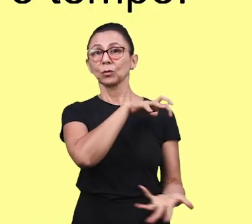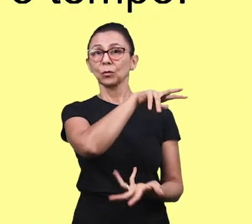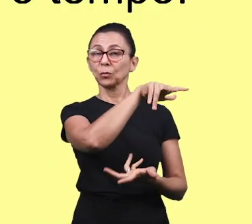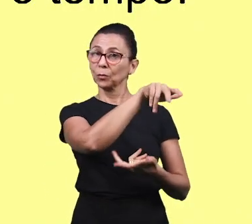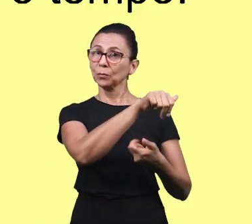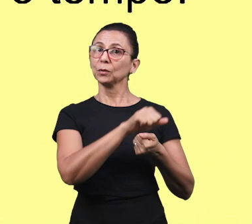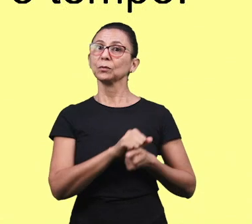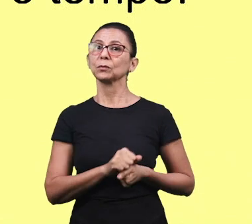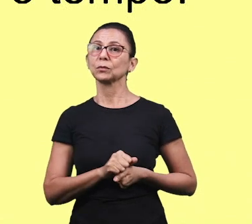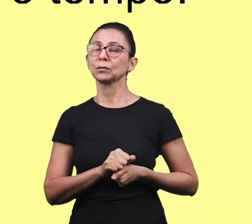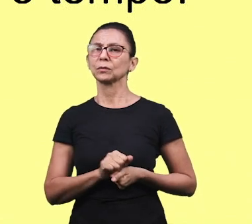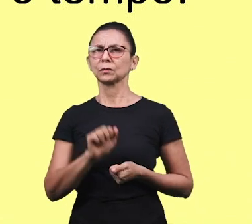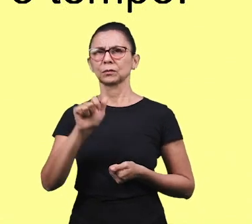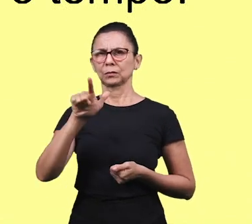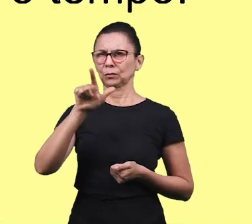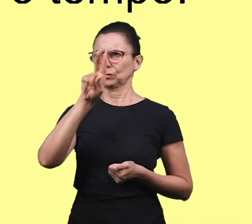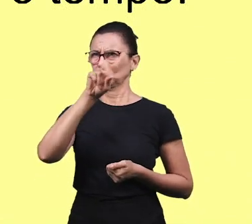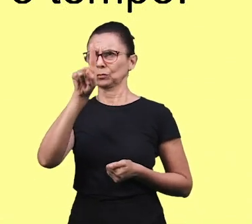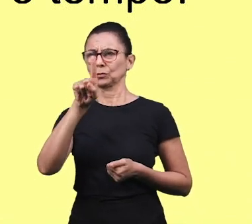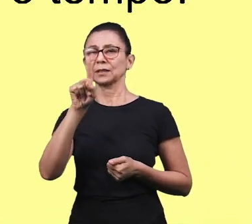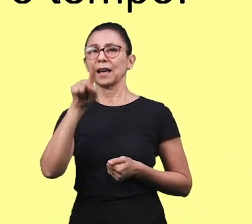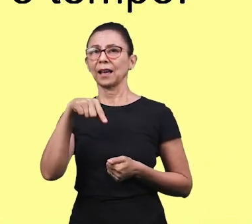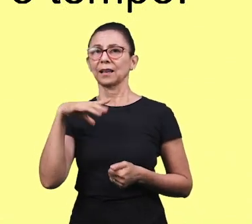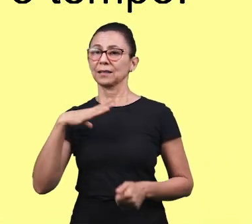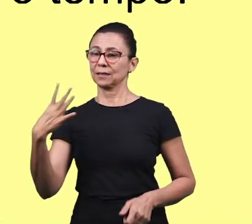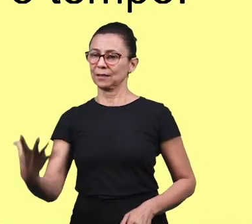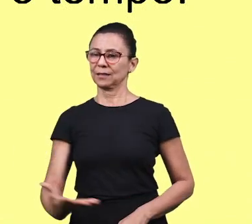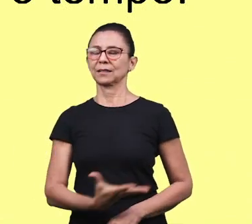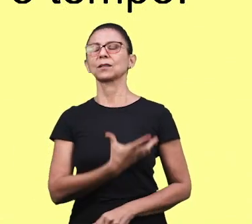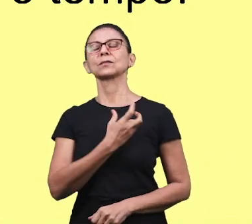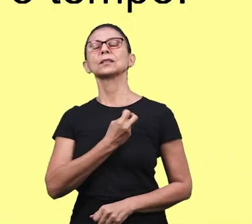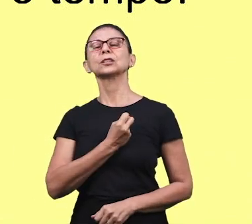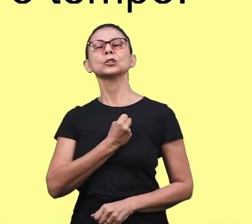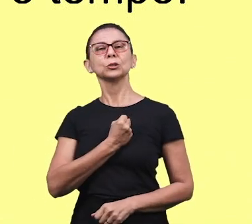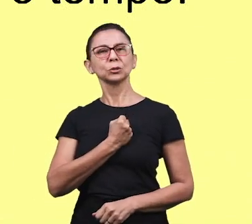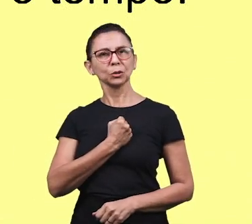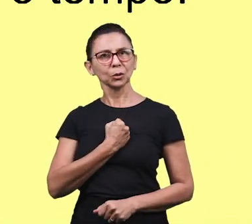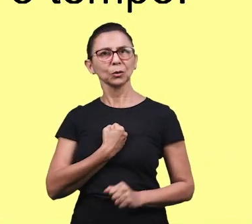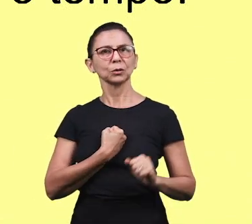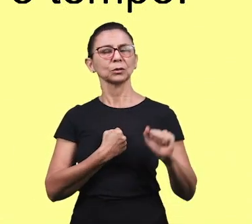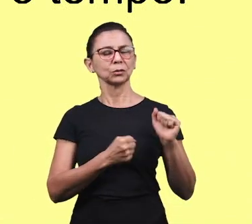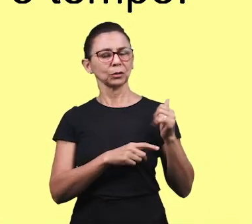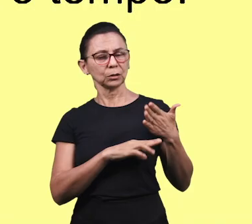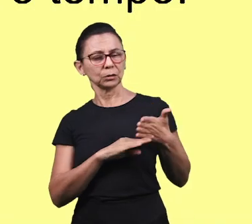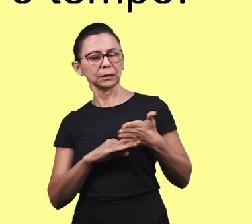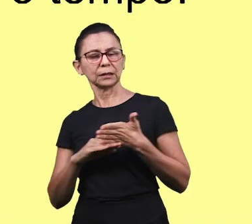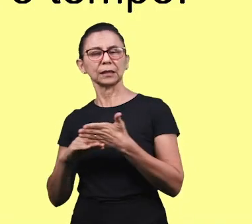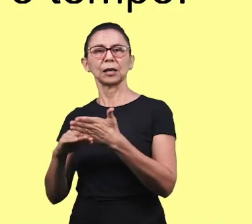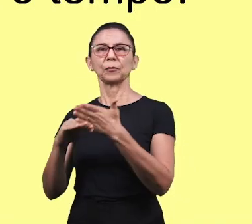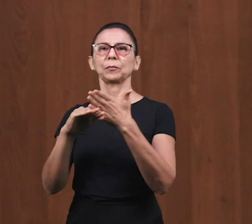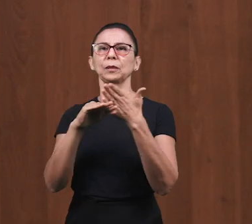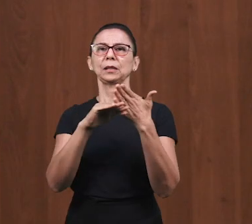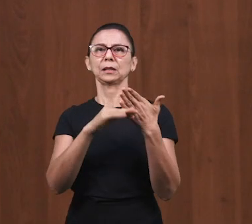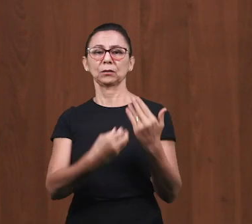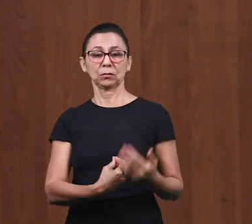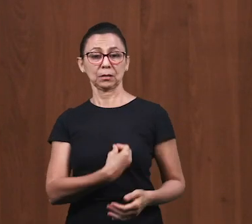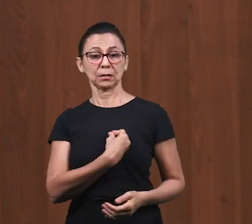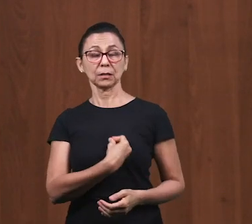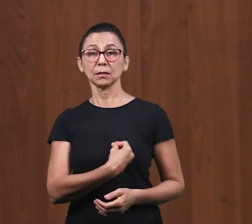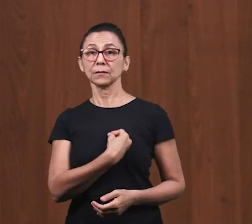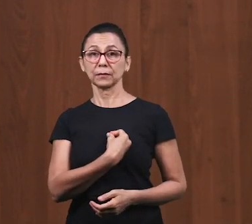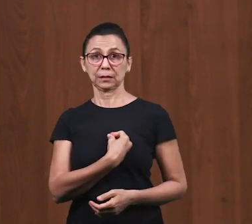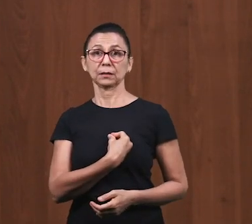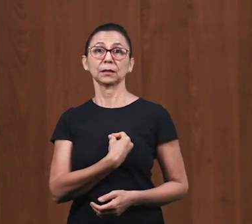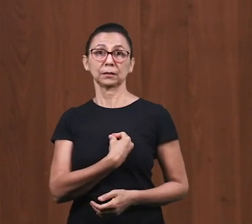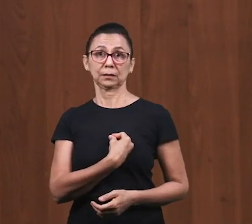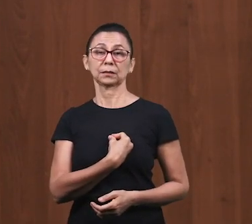Seigneur Jésus est la lumière du monde. Cette lumière qui nous dirige, cette lumière qui illumine nos vies. Et